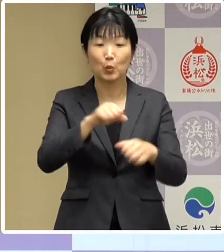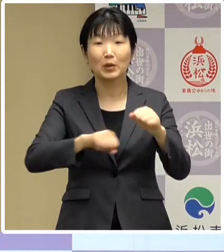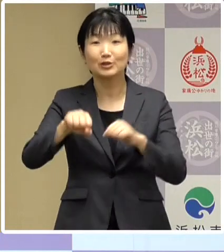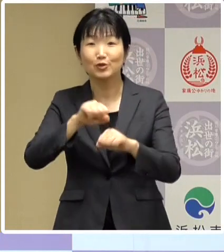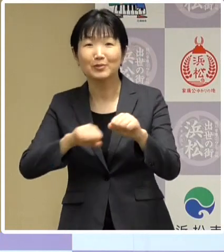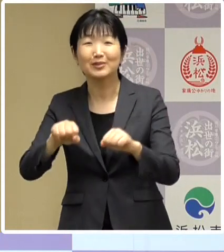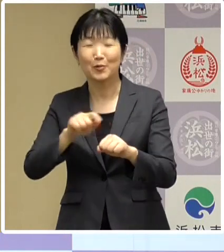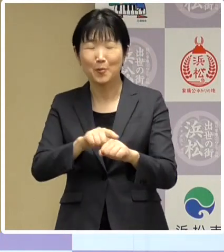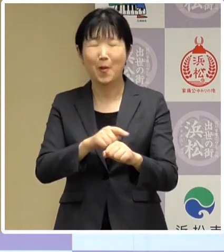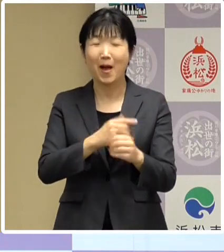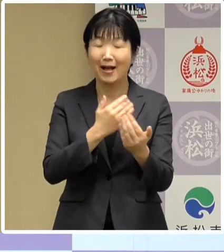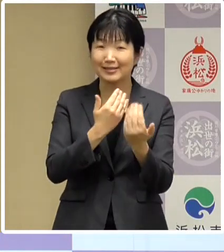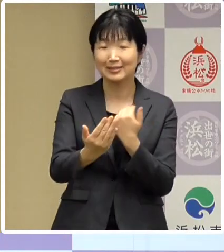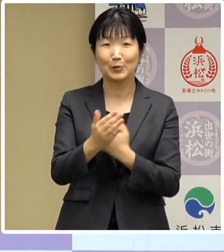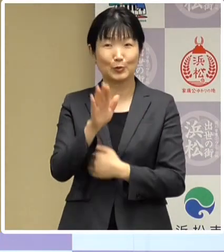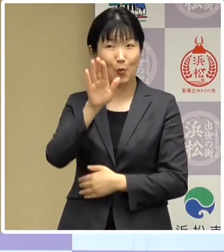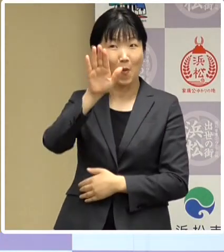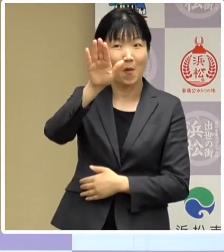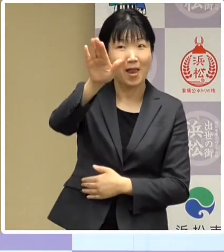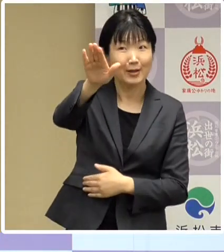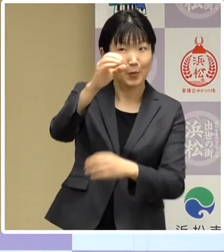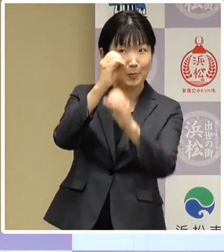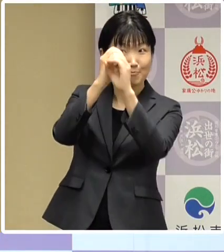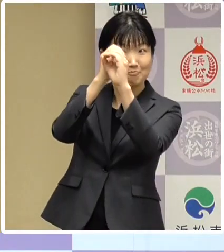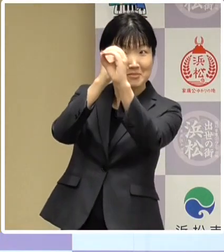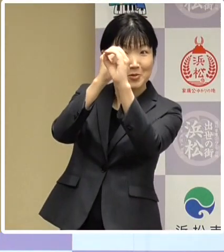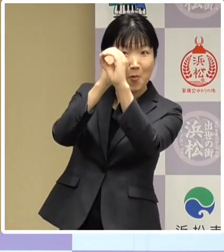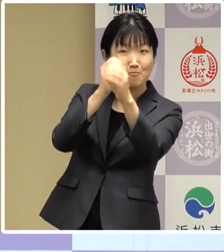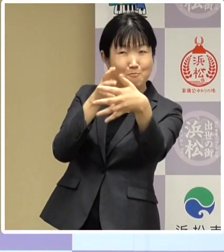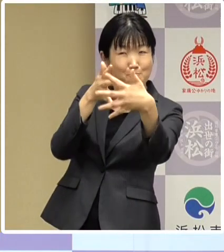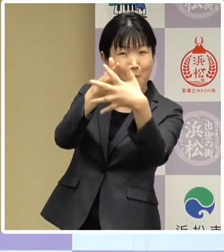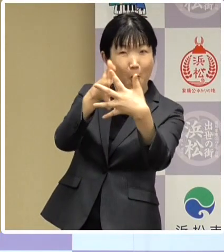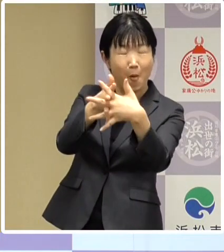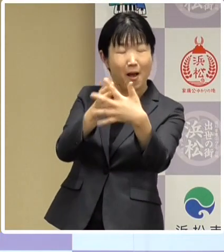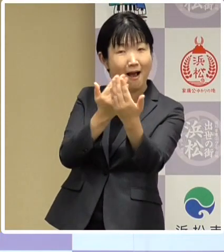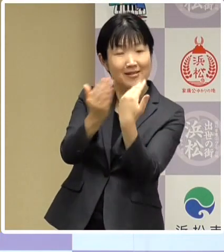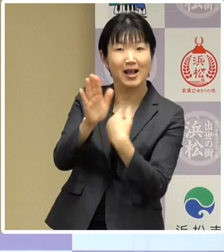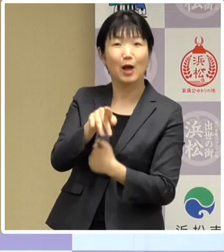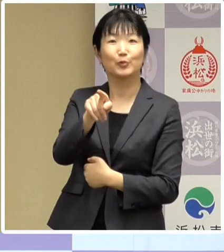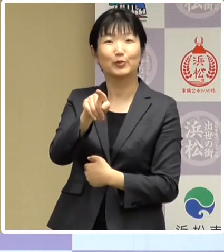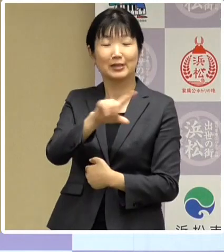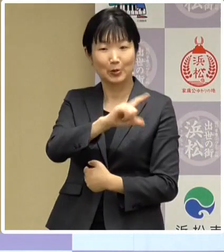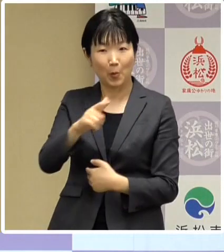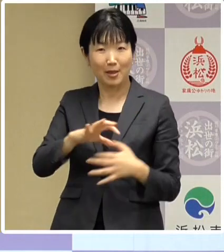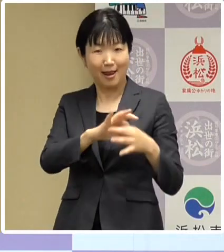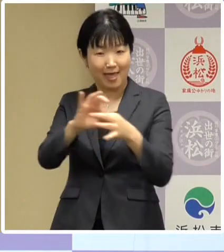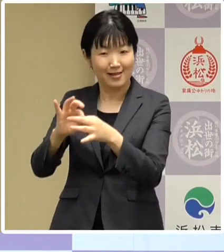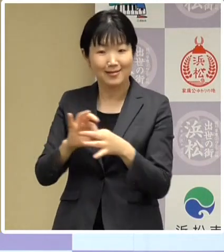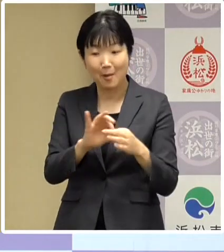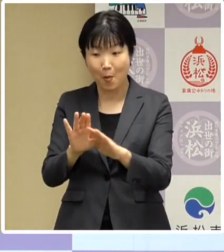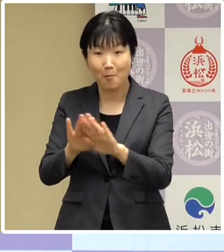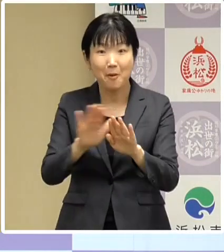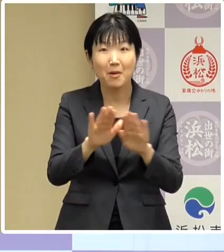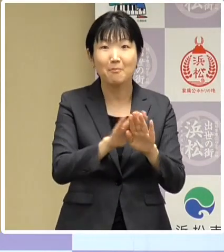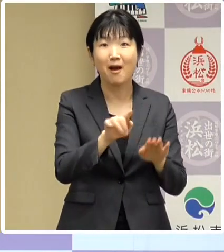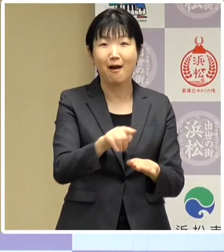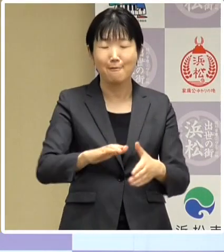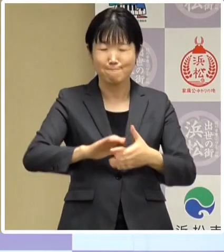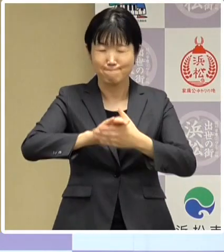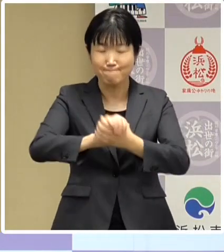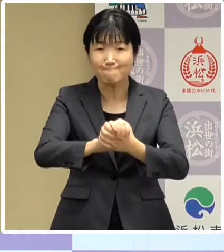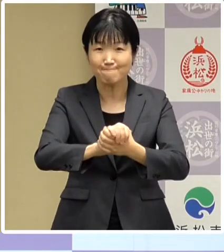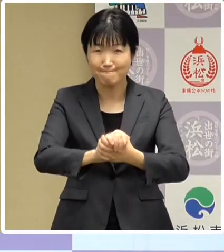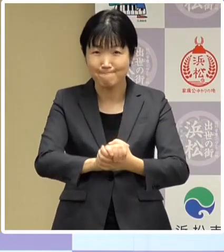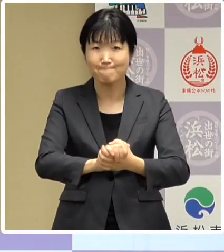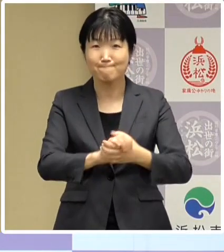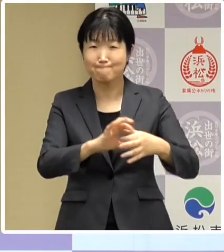ね、将来ビジョンが作られていて、まあ、すでにいろんな連携も行われていると、そしてですね、その結束は揺るぎないもの